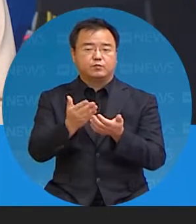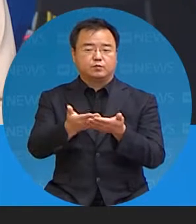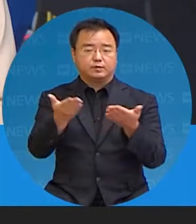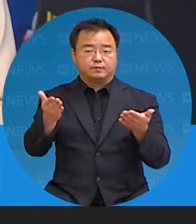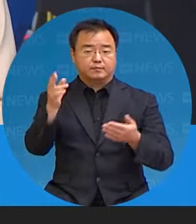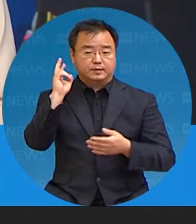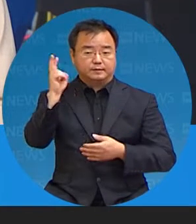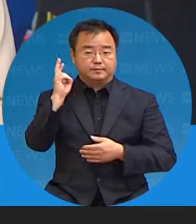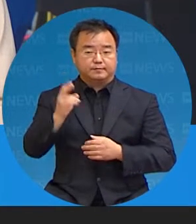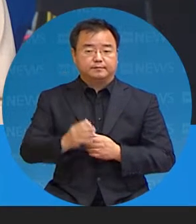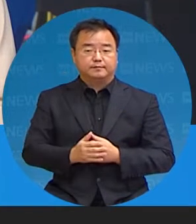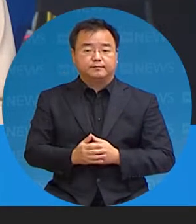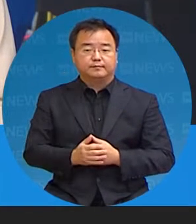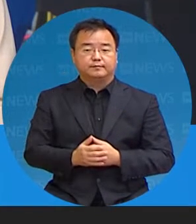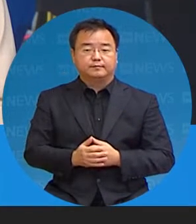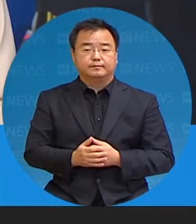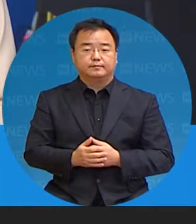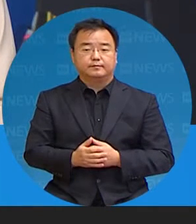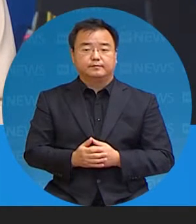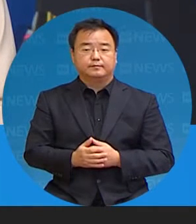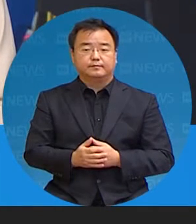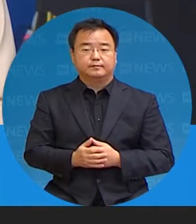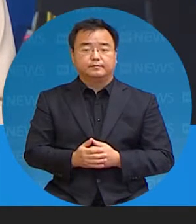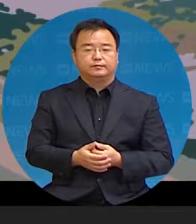예정입니다. 서진석 기자입니다.